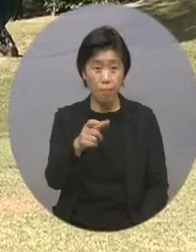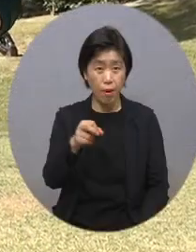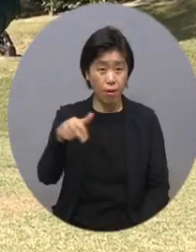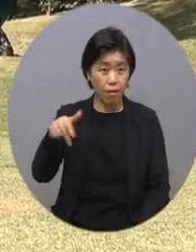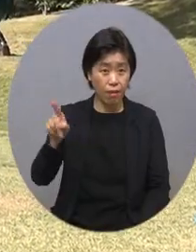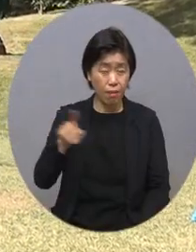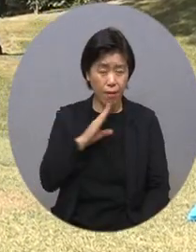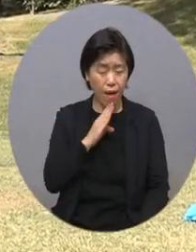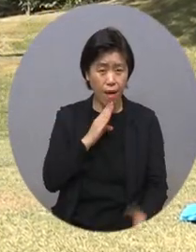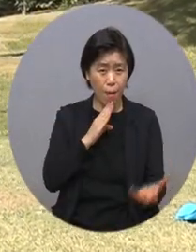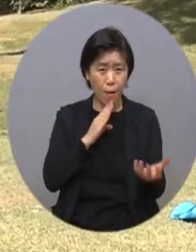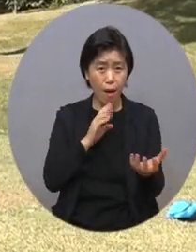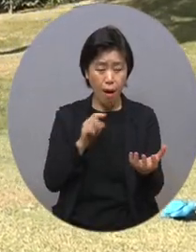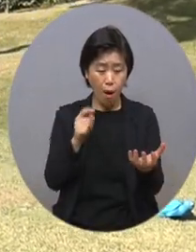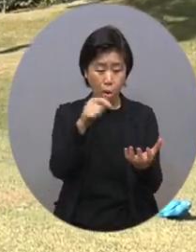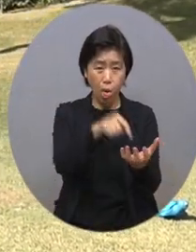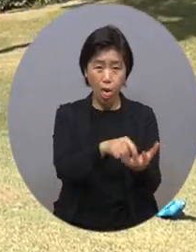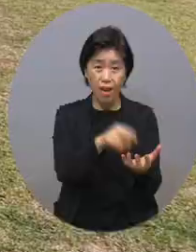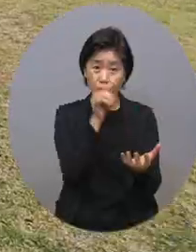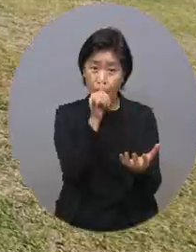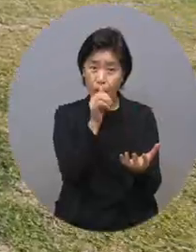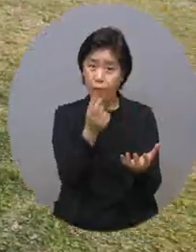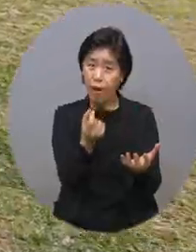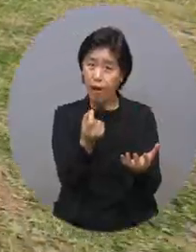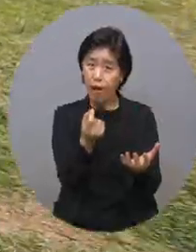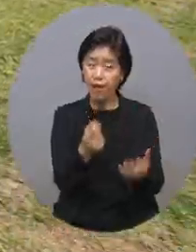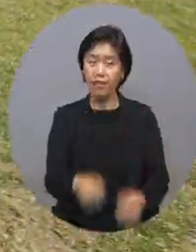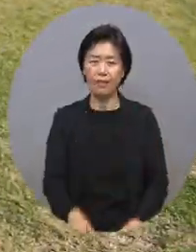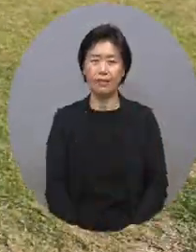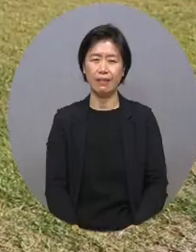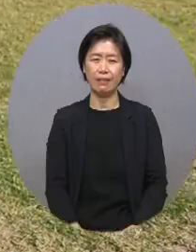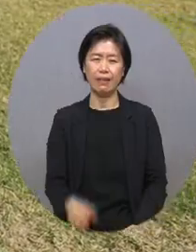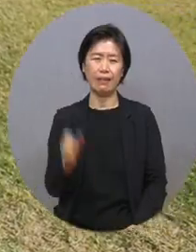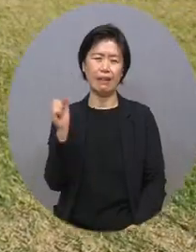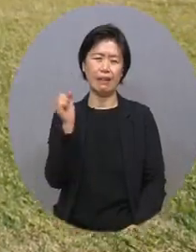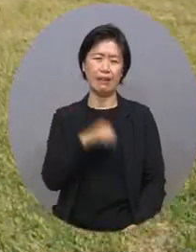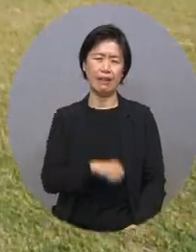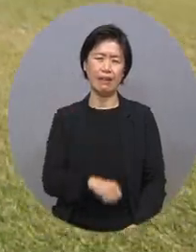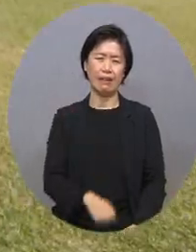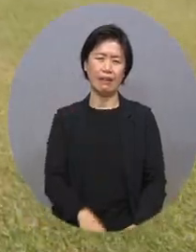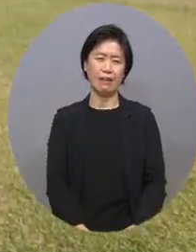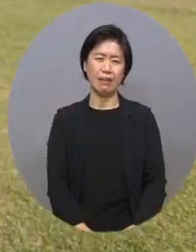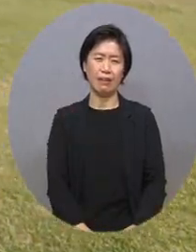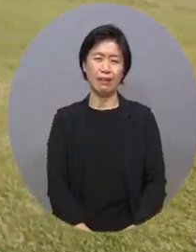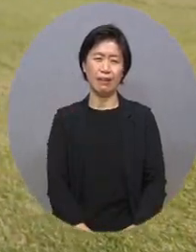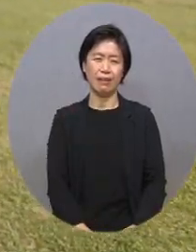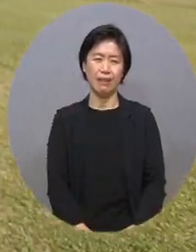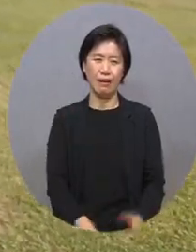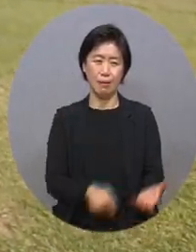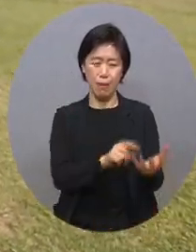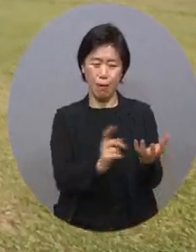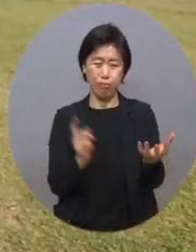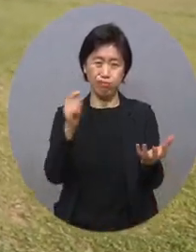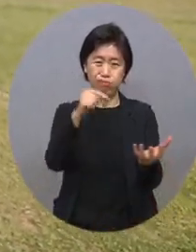김봉신 씨. 벙커가 뭐 하는데? 벙커 짜고 다니시네. 잘 치신다고. 벙커 살빠님이 일부러